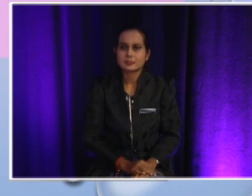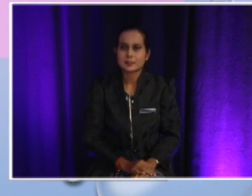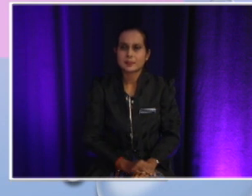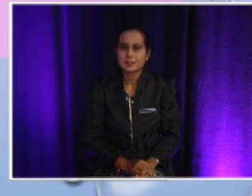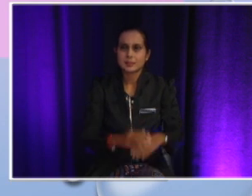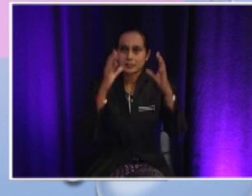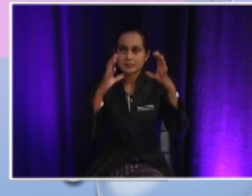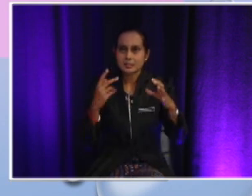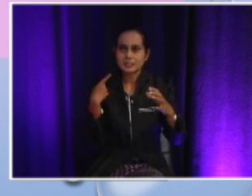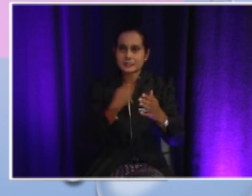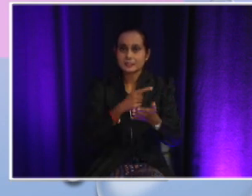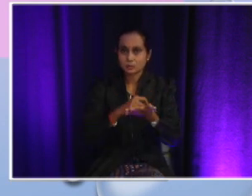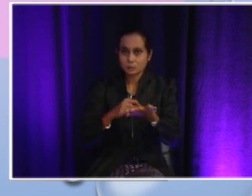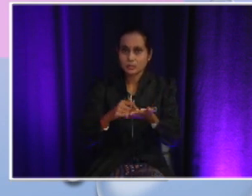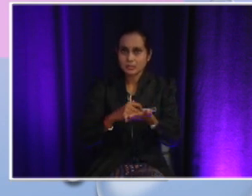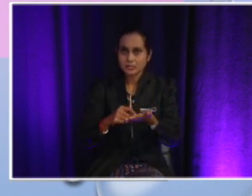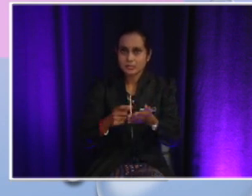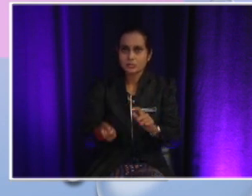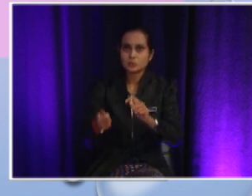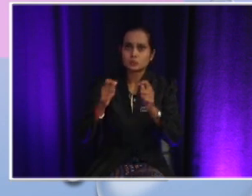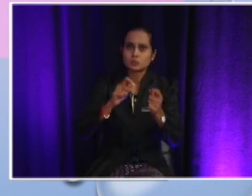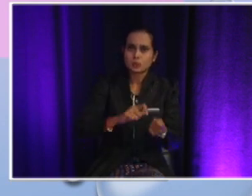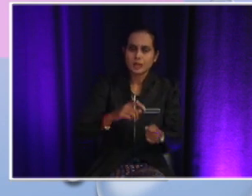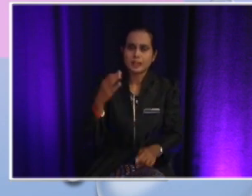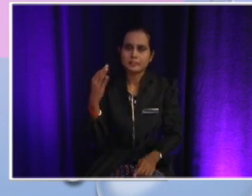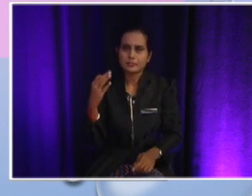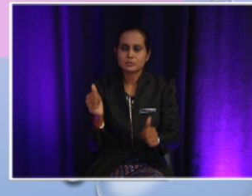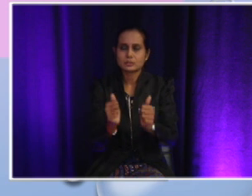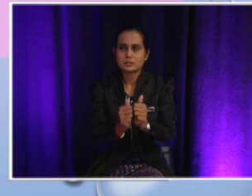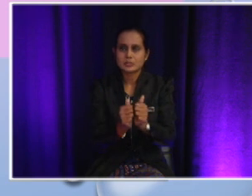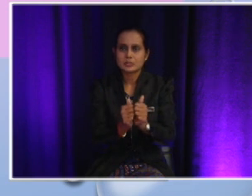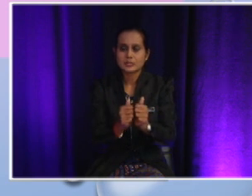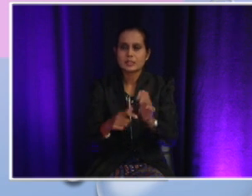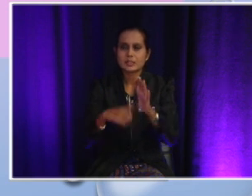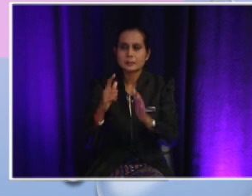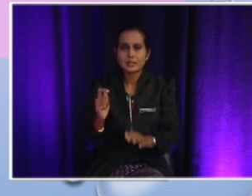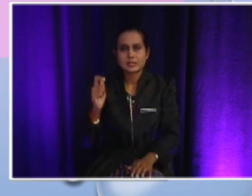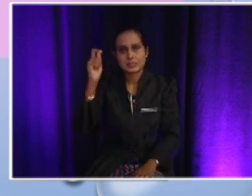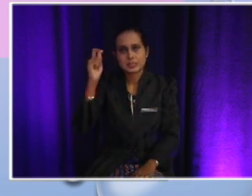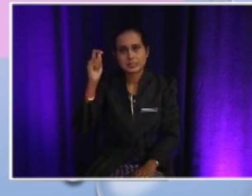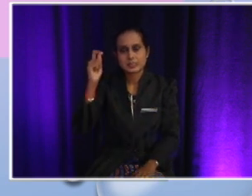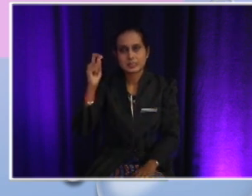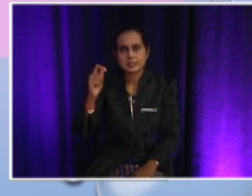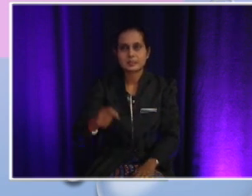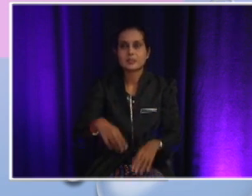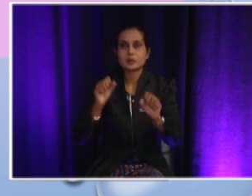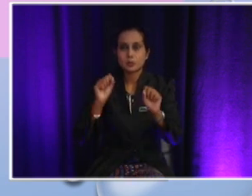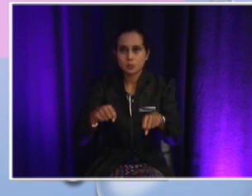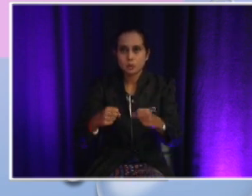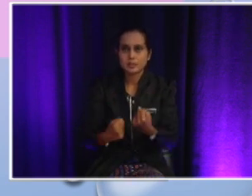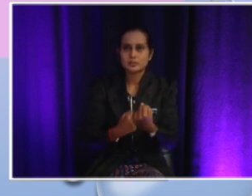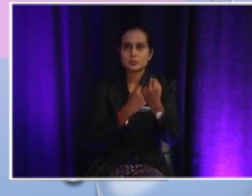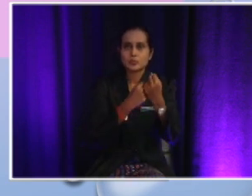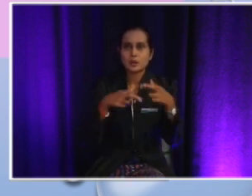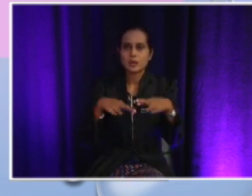cara kita nak menulis tadi. Okey, tukar fuse dengan kadar lebih tinggi dari 0.5 mA agar boleh menampung arus yang